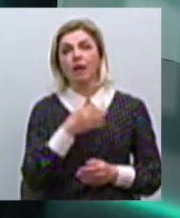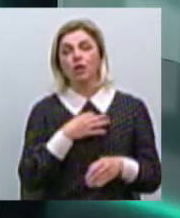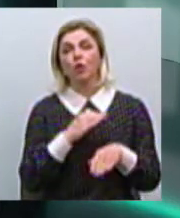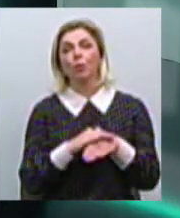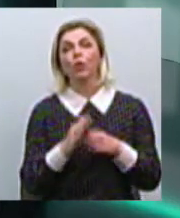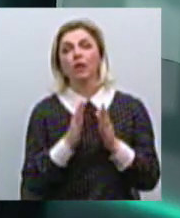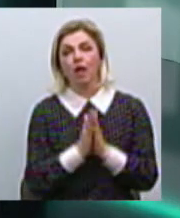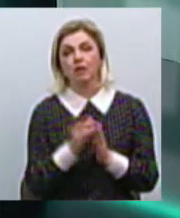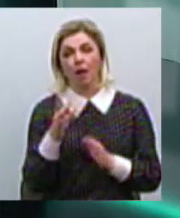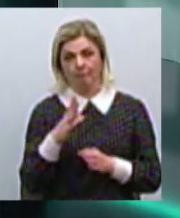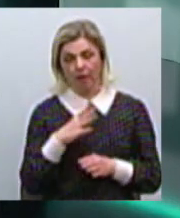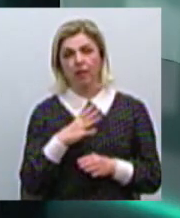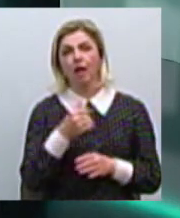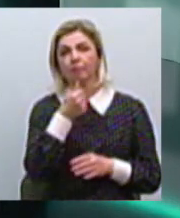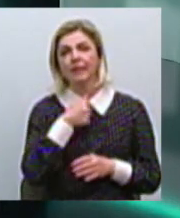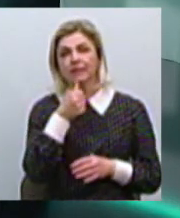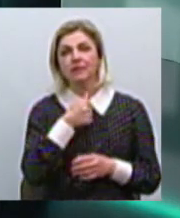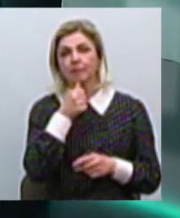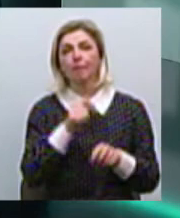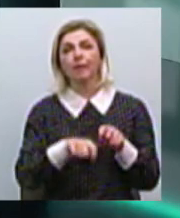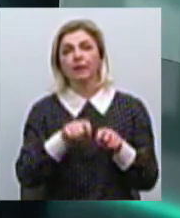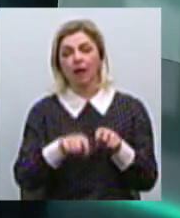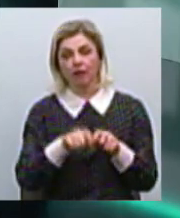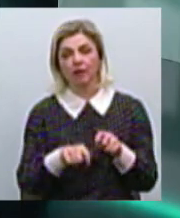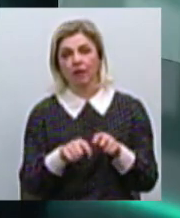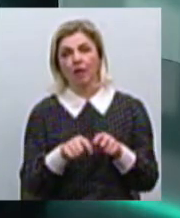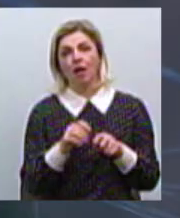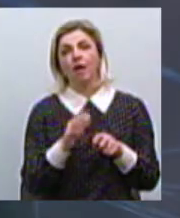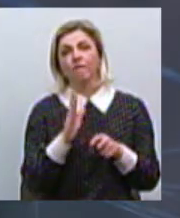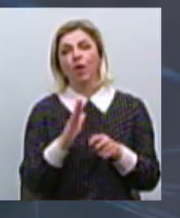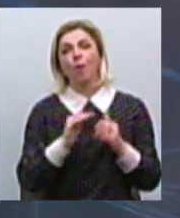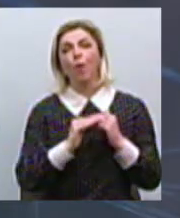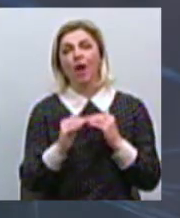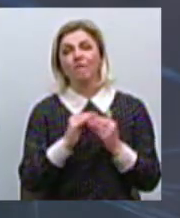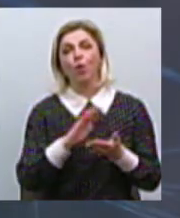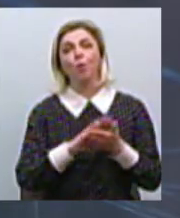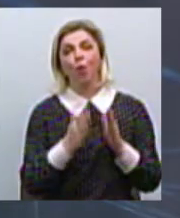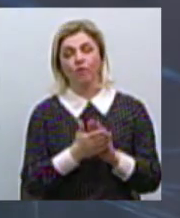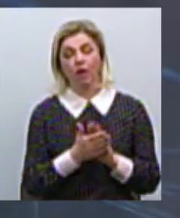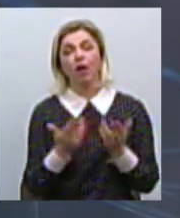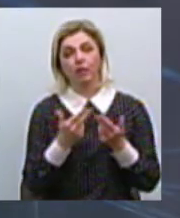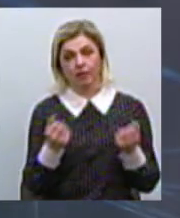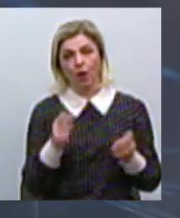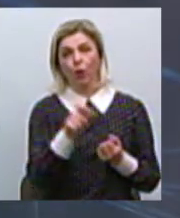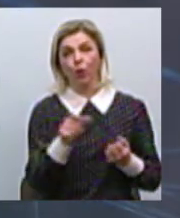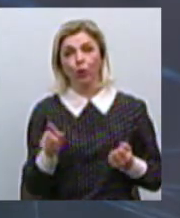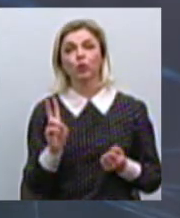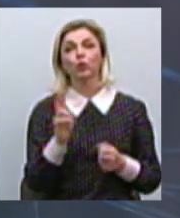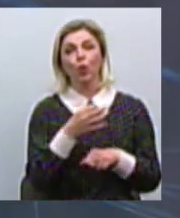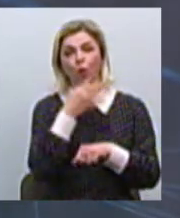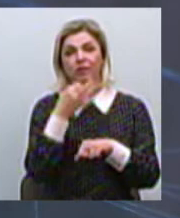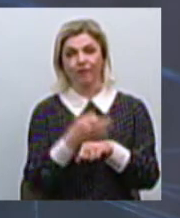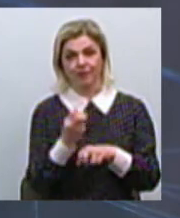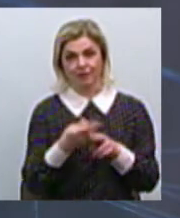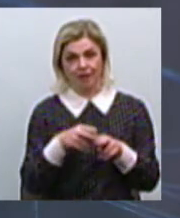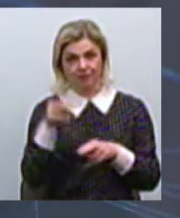пройшла іспит в польових умовах? Так, як нам розповідали ті люди, які відповідають за цю систему, так вона